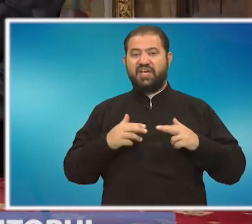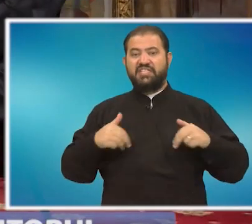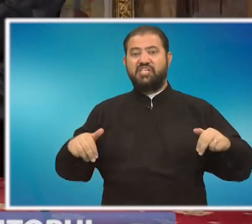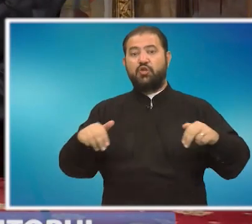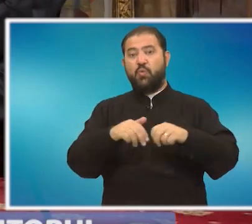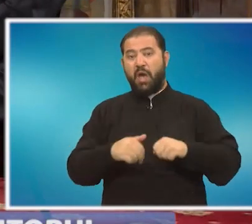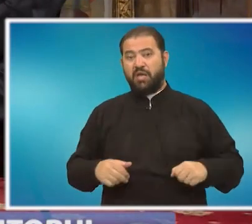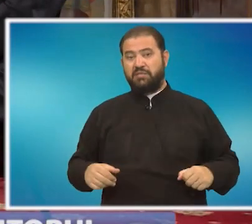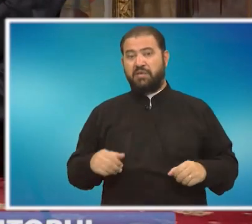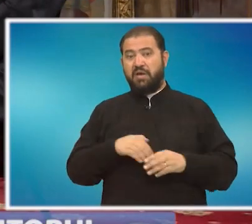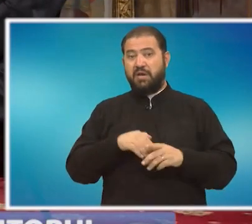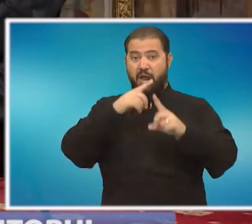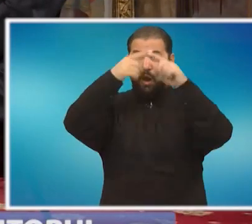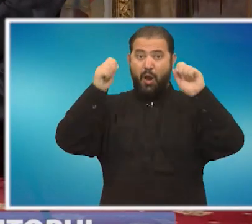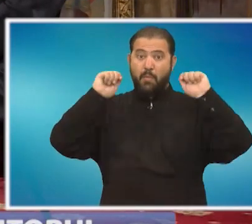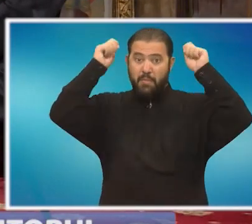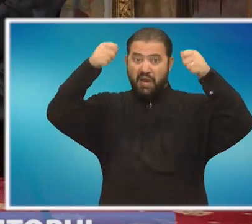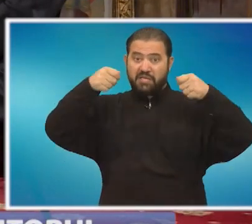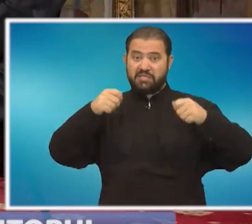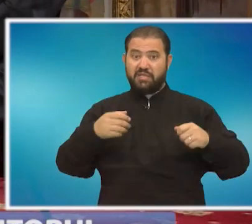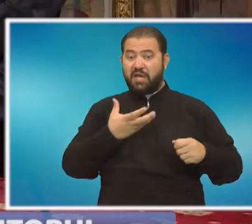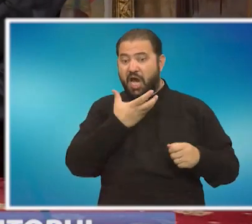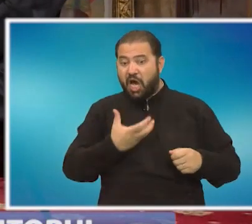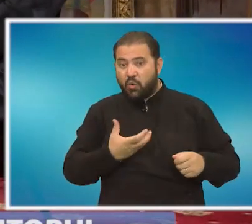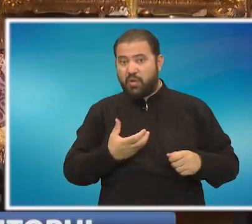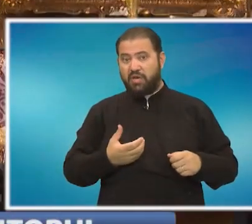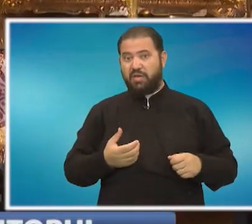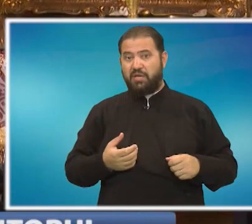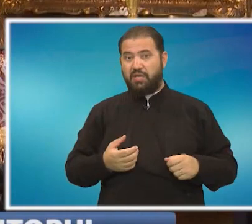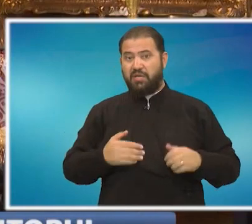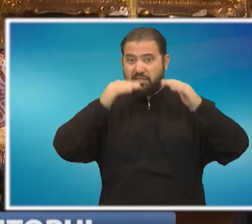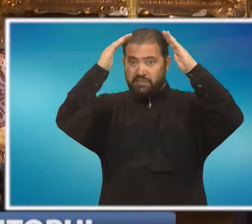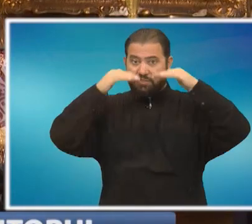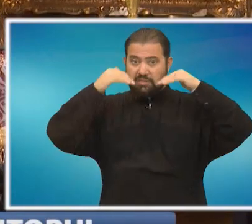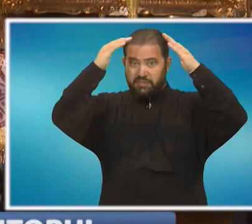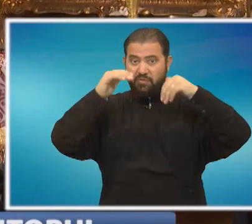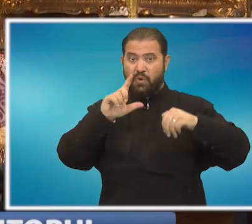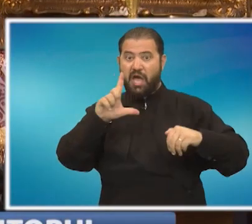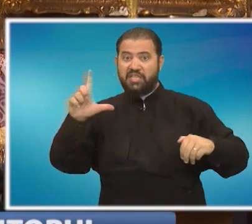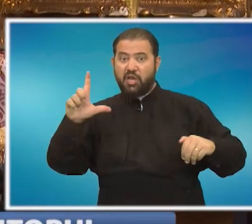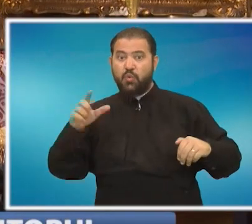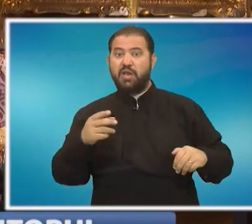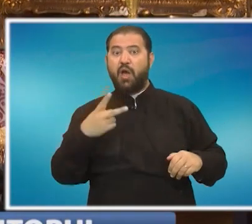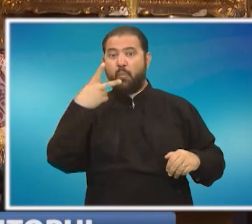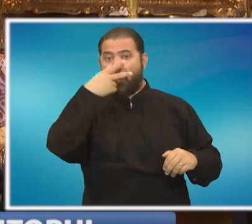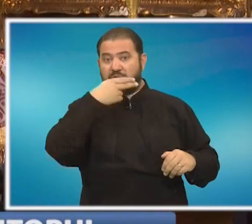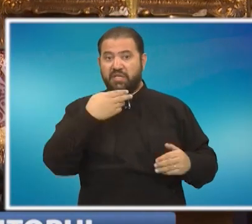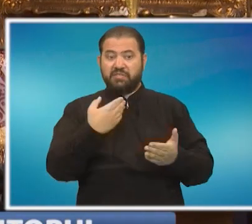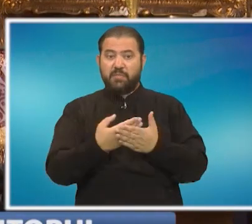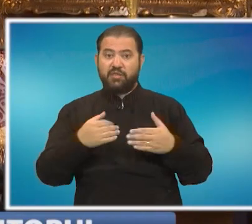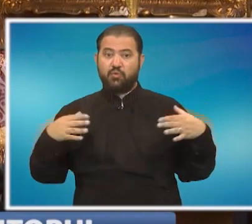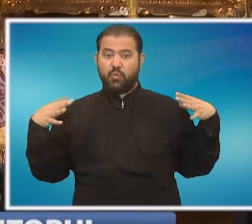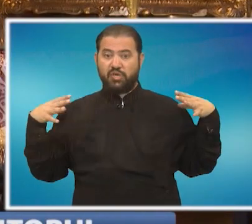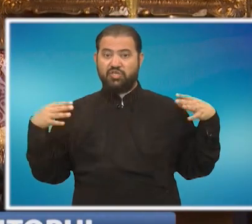eternă cu îngerul păzitor. Este o prietenie care duce, am putea spune, până la o stare